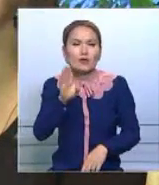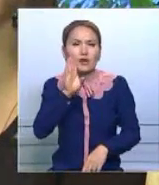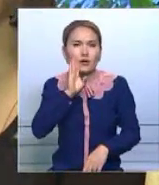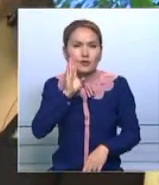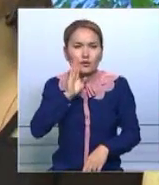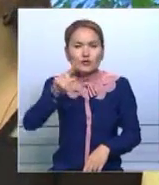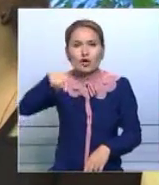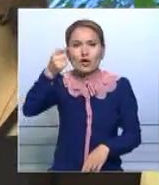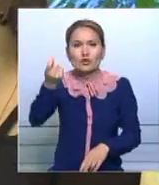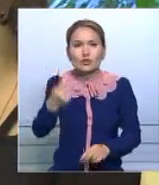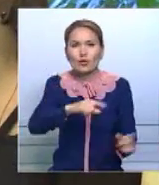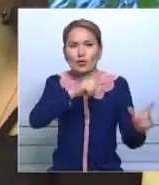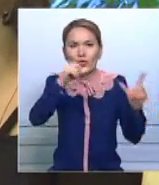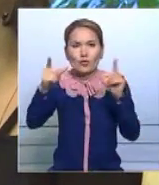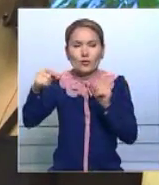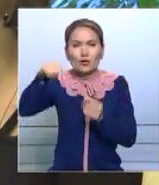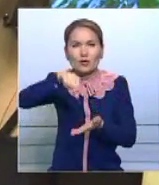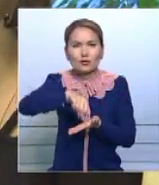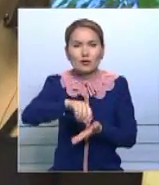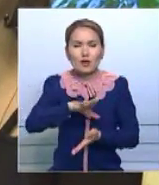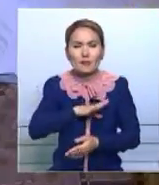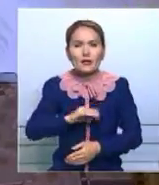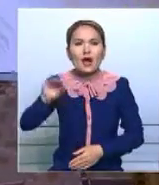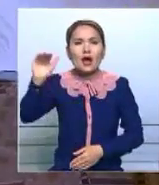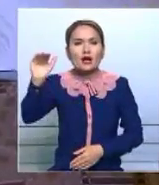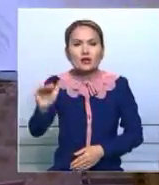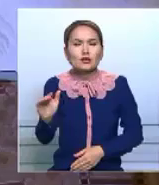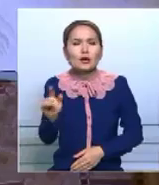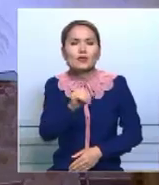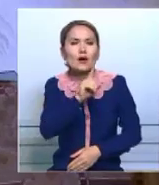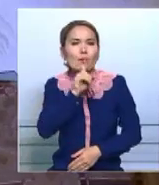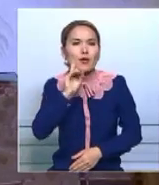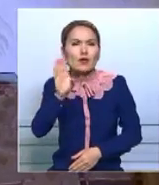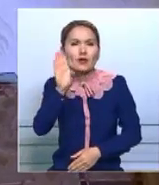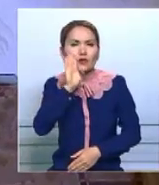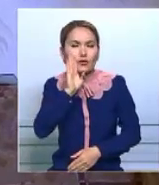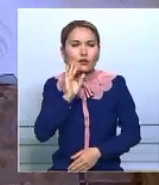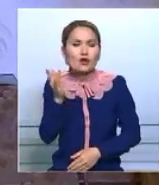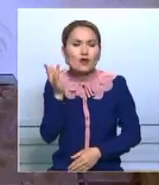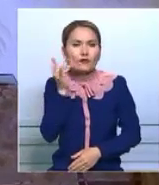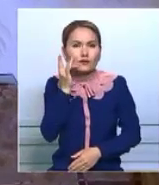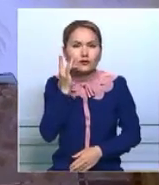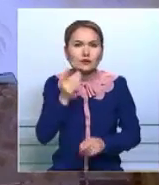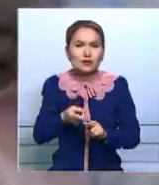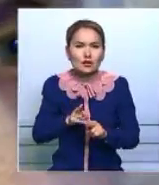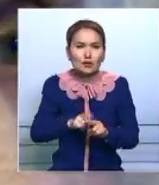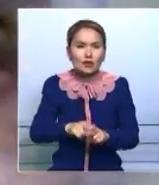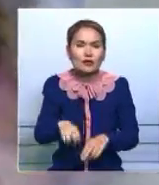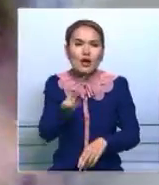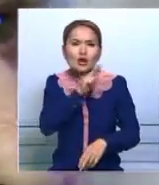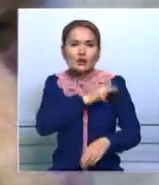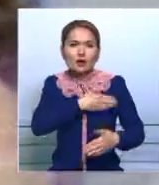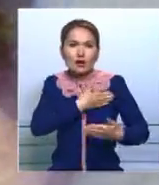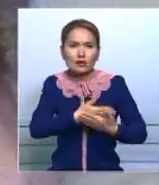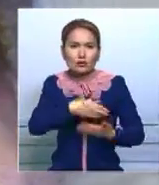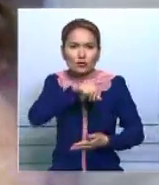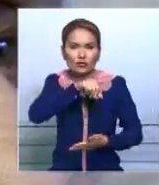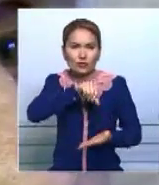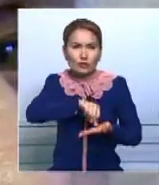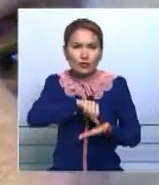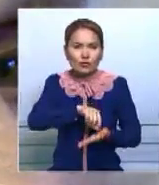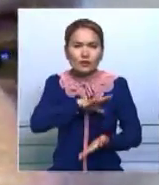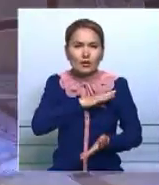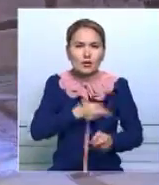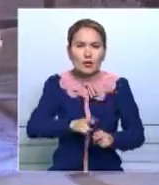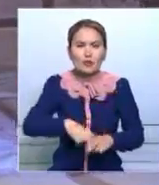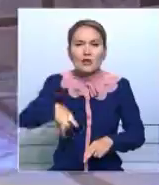қосылуға ниет білдірген. Алайда кішкентайынан тыңшы болуды армандаған қыз жасы келмегендіктен кері қайтарылды. Бірақ бұл